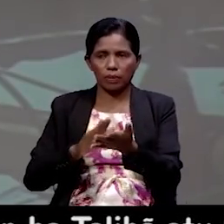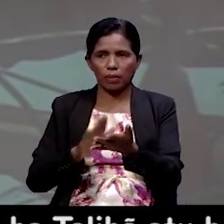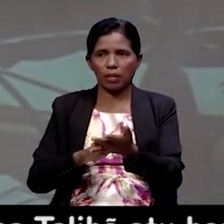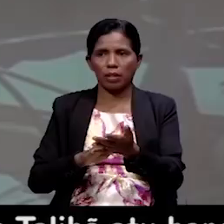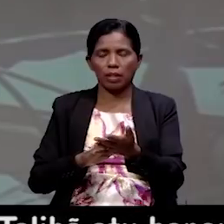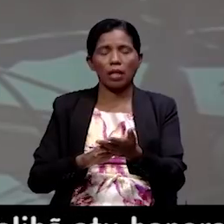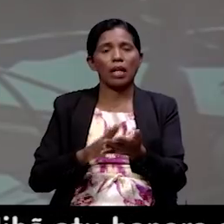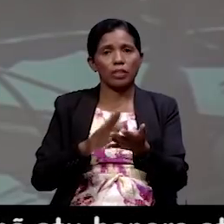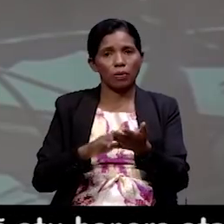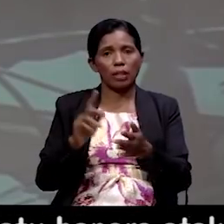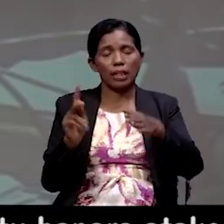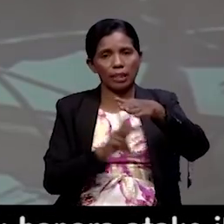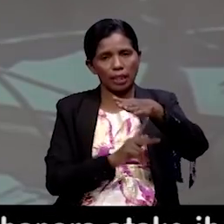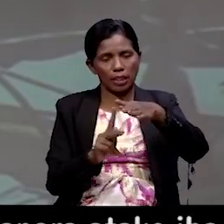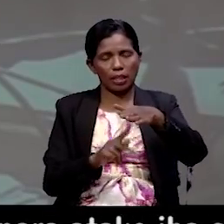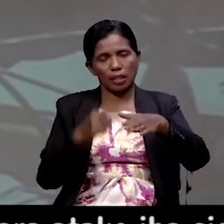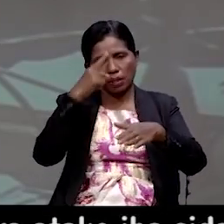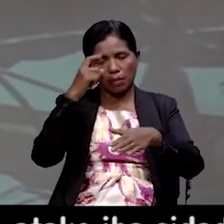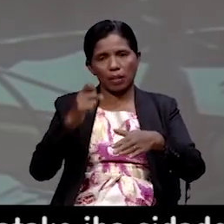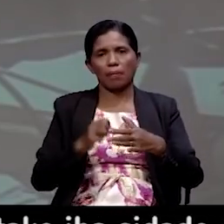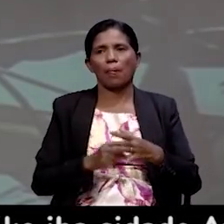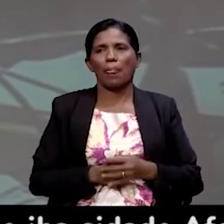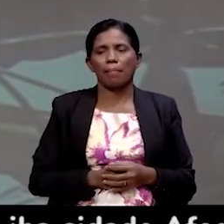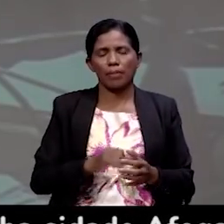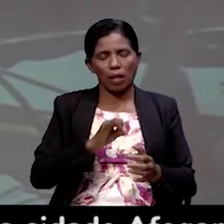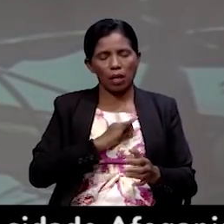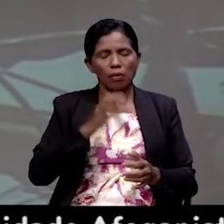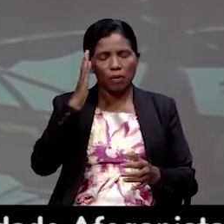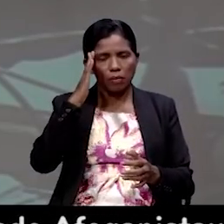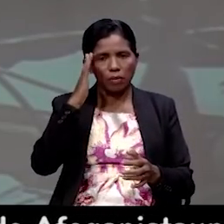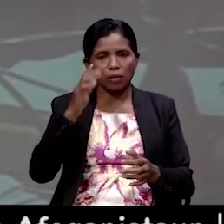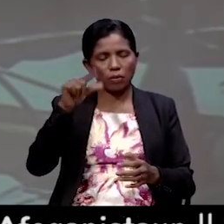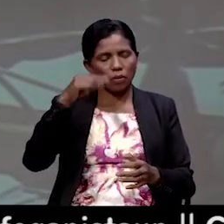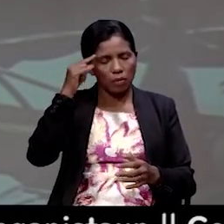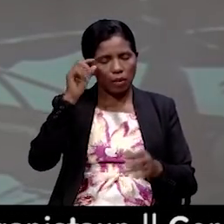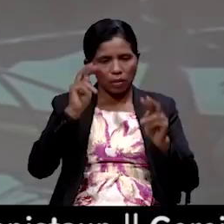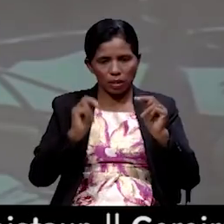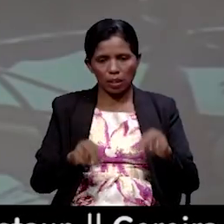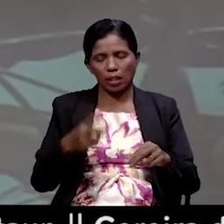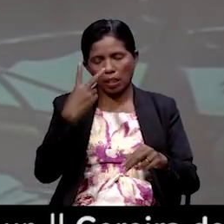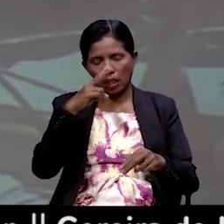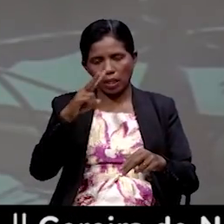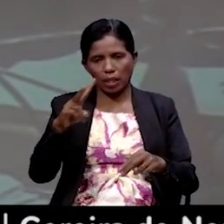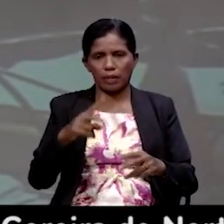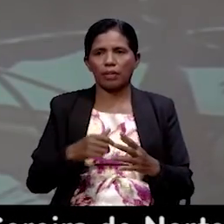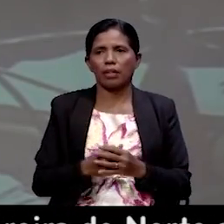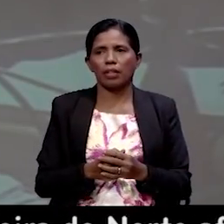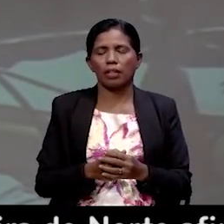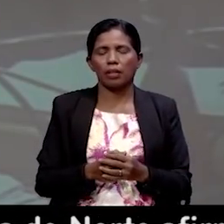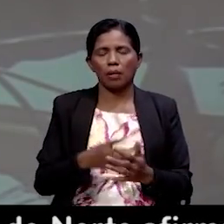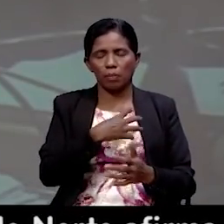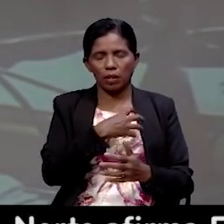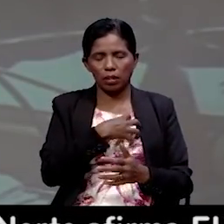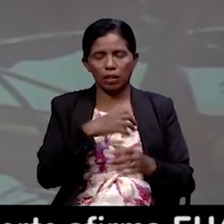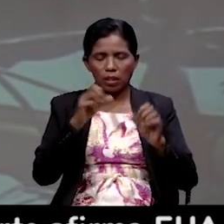pré. Tamba nema kira ne. Ira ne, hau hono inka te kira ne, governo tem hari rifali liwi ha polisi sira bel hari